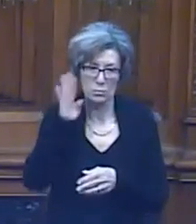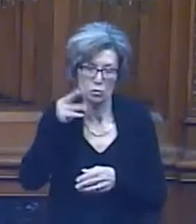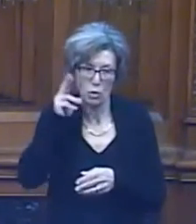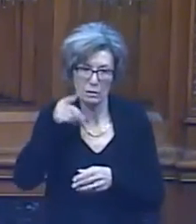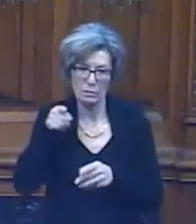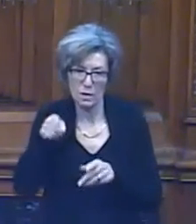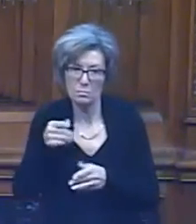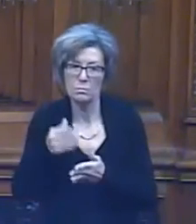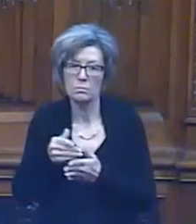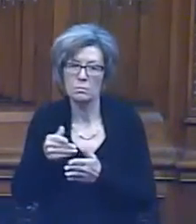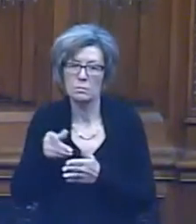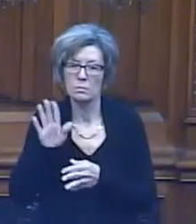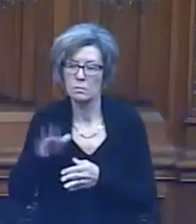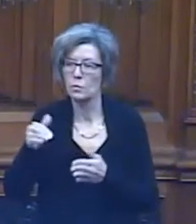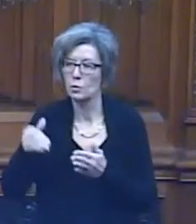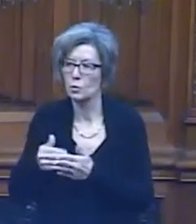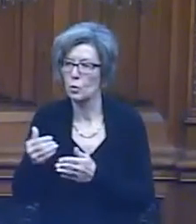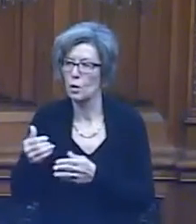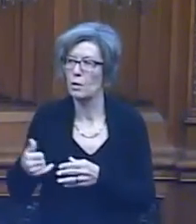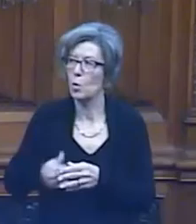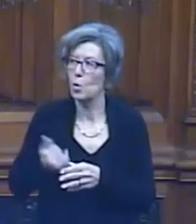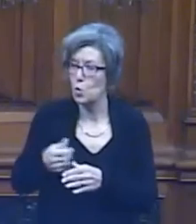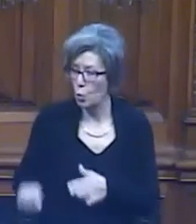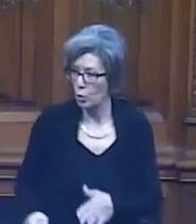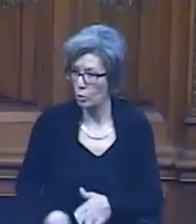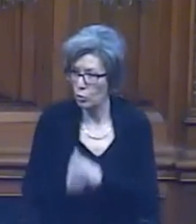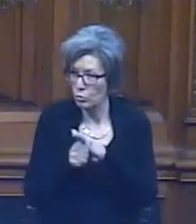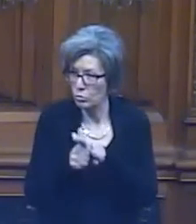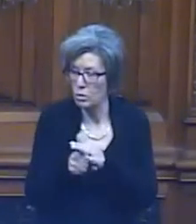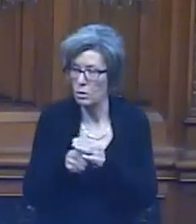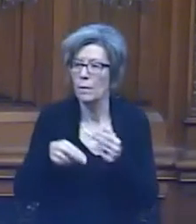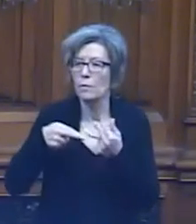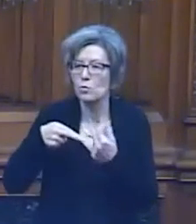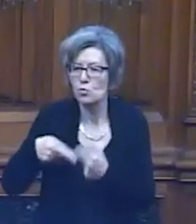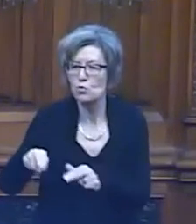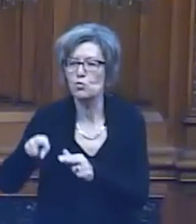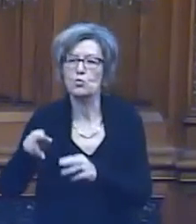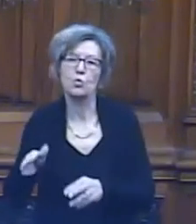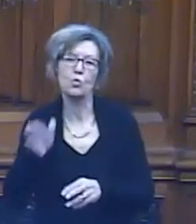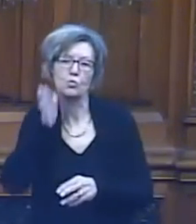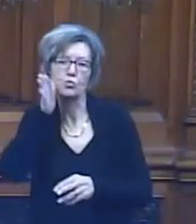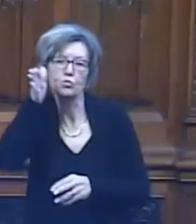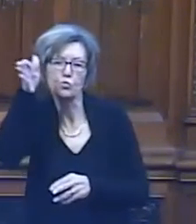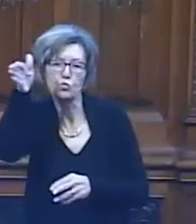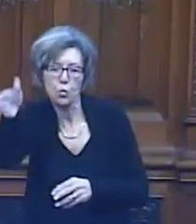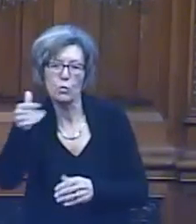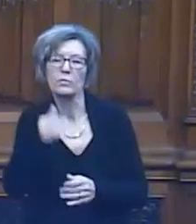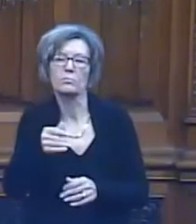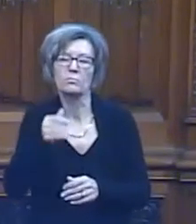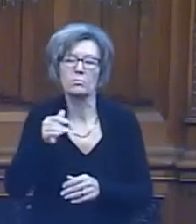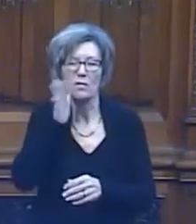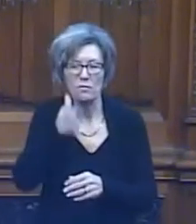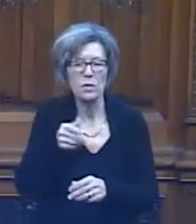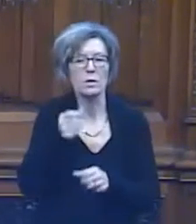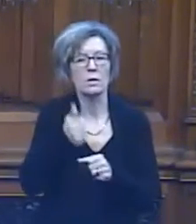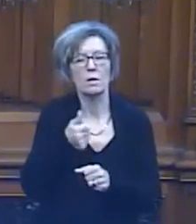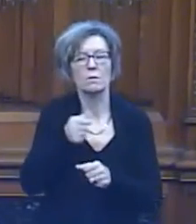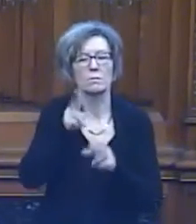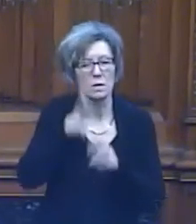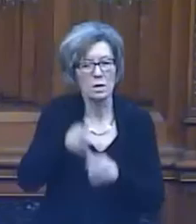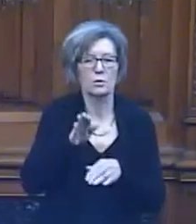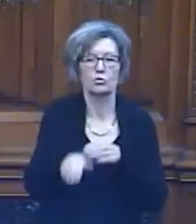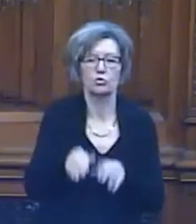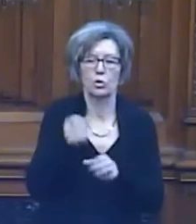wird mit ihren neuen Wiener Jugendunterstützung Back to the Future einen richtigen Schritt in diese Richtung